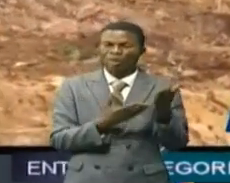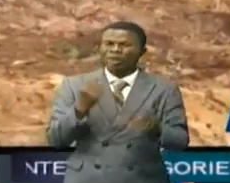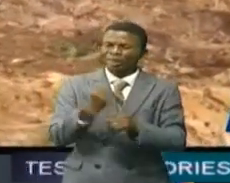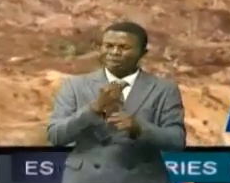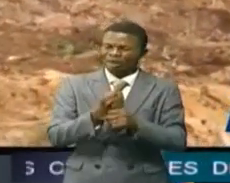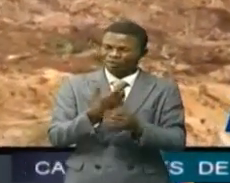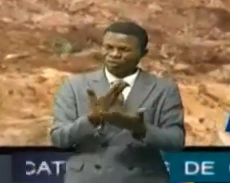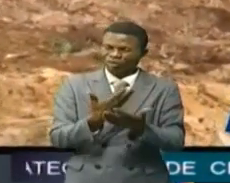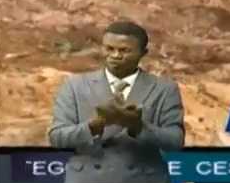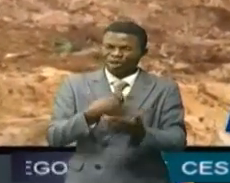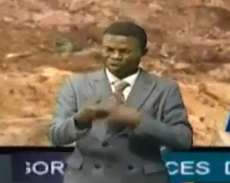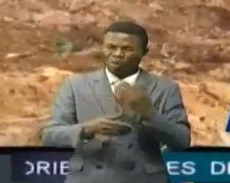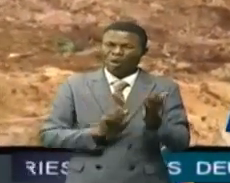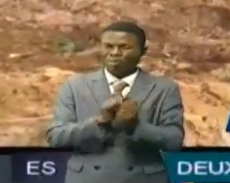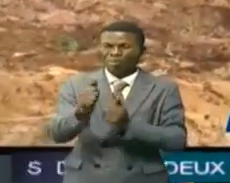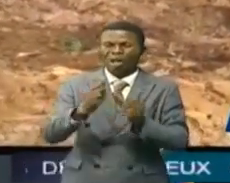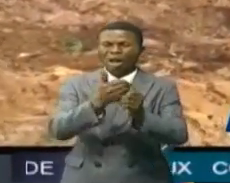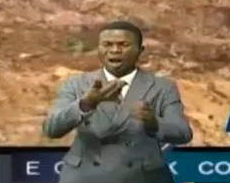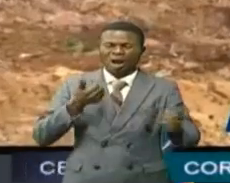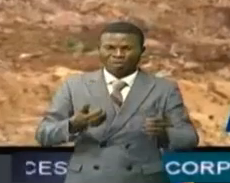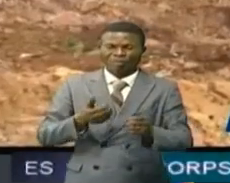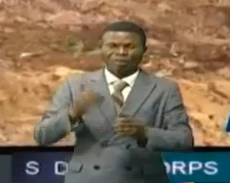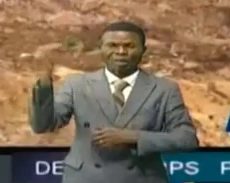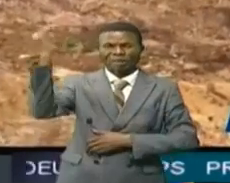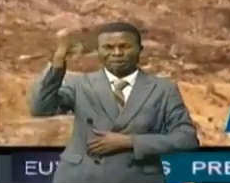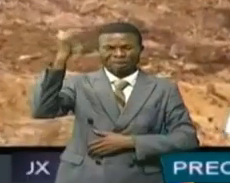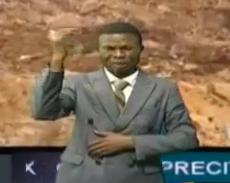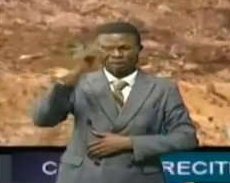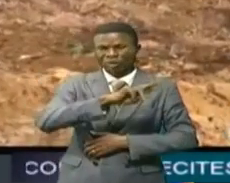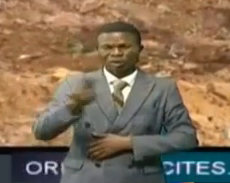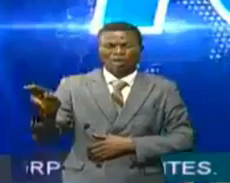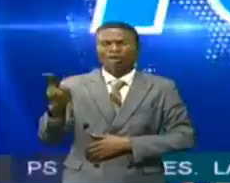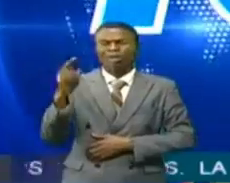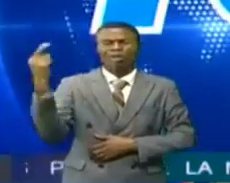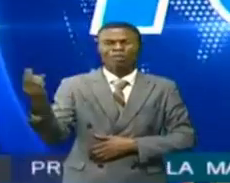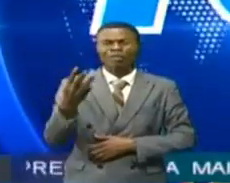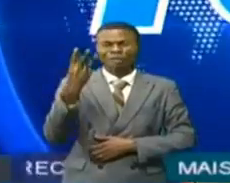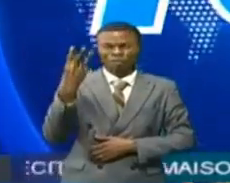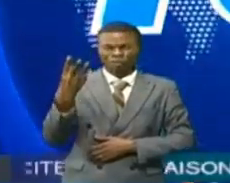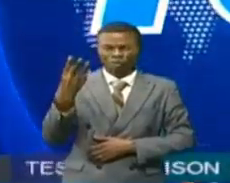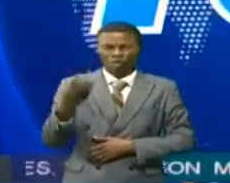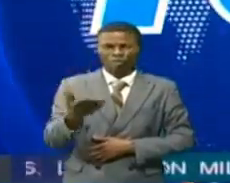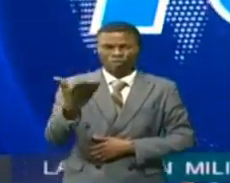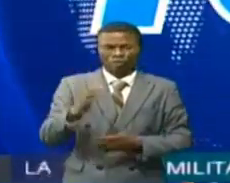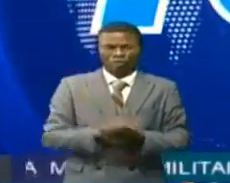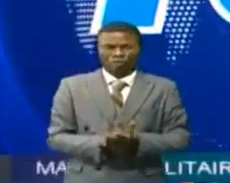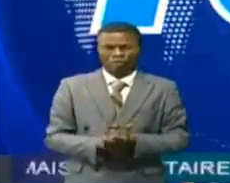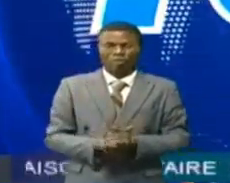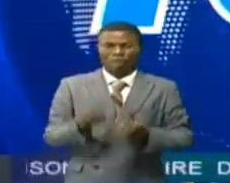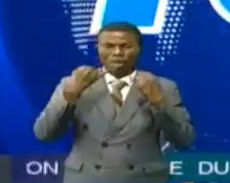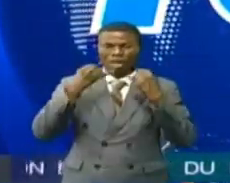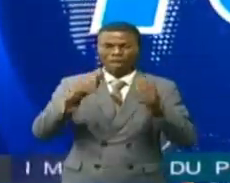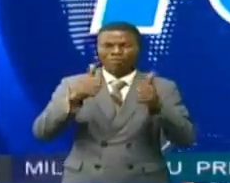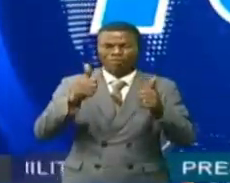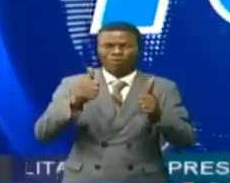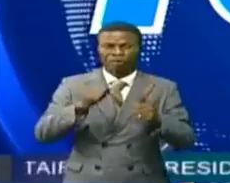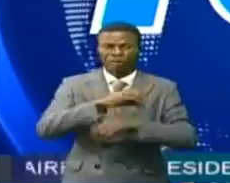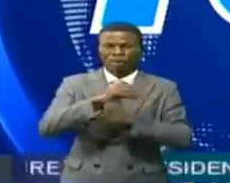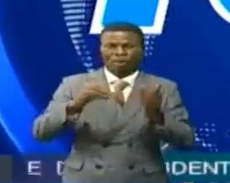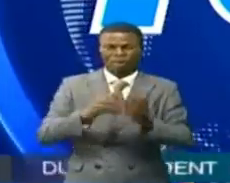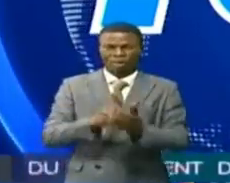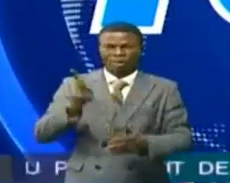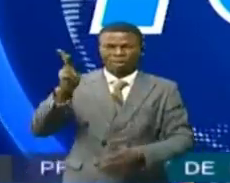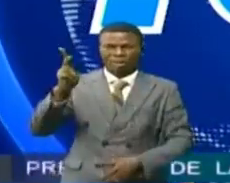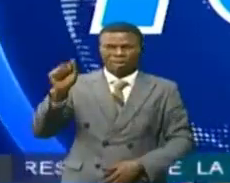être opérationnelle avant la fin de l'année 2023. C'est une bonne nouvelle pour les centres